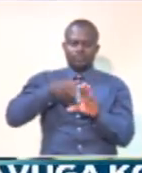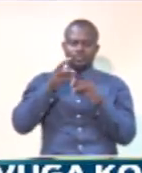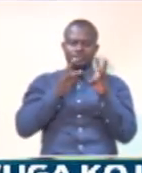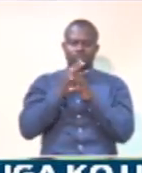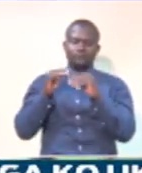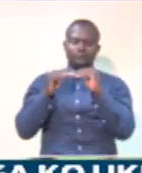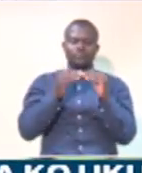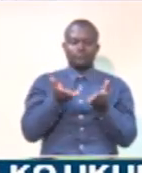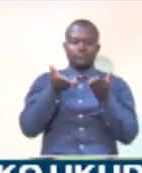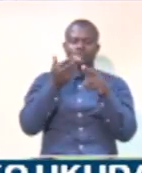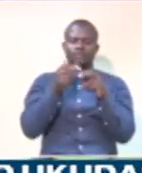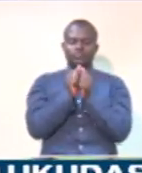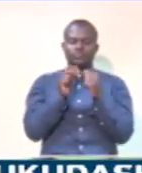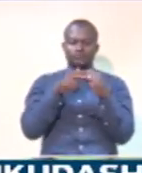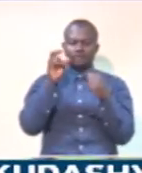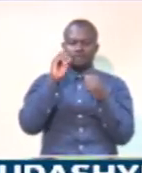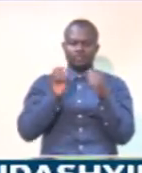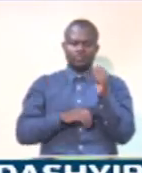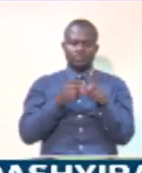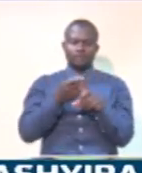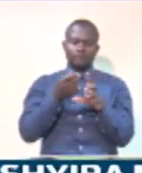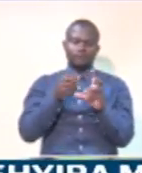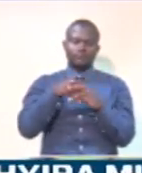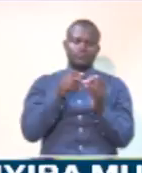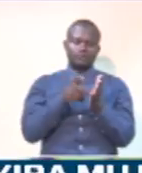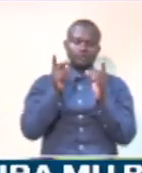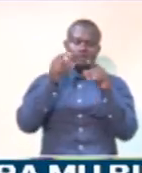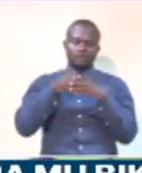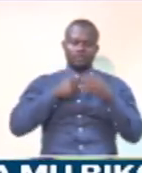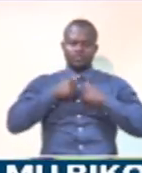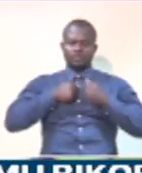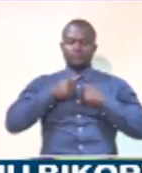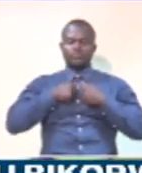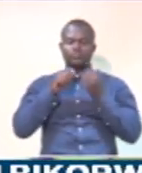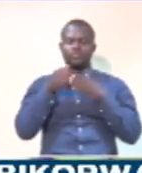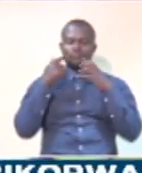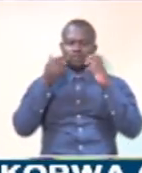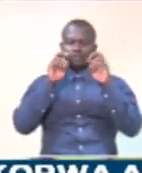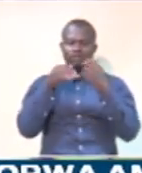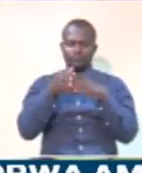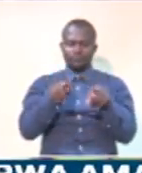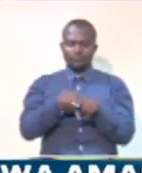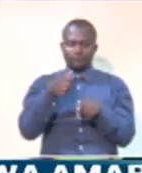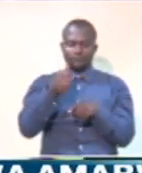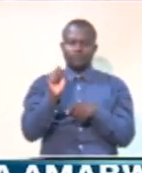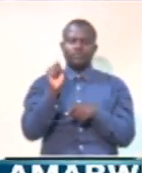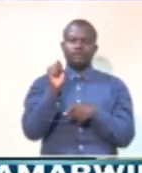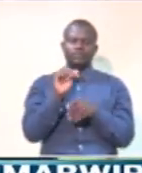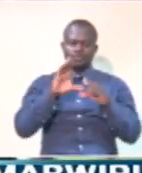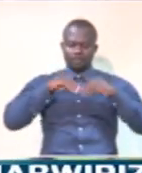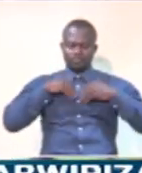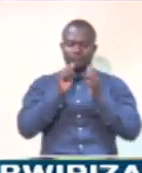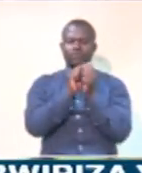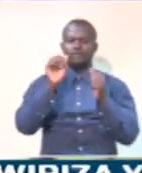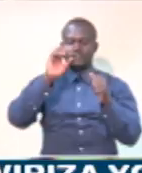rw'isi byazamutse 17%. Ababitumiza babizana mu Rwanda bavuga ko nabo bigomwa 10%